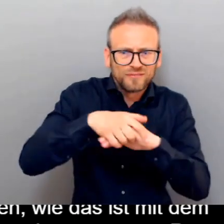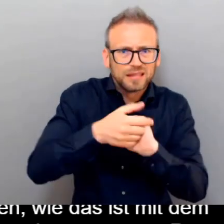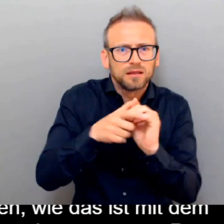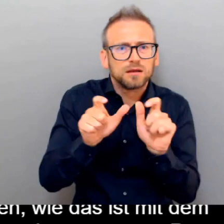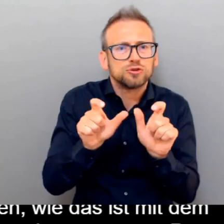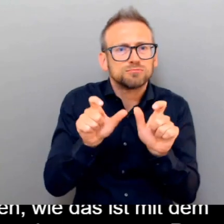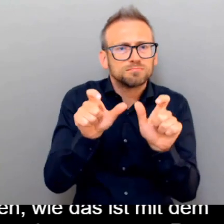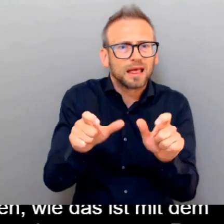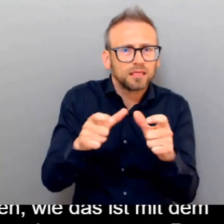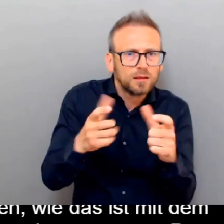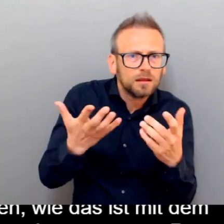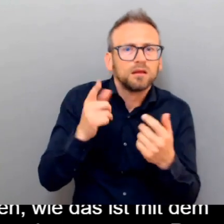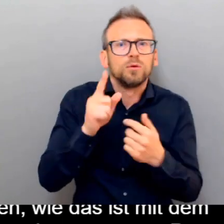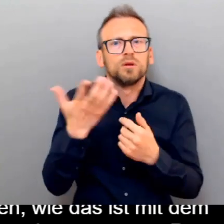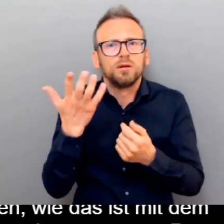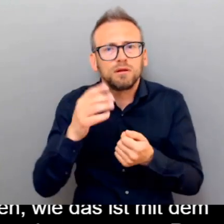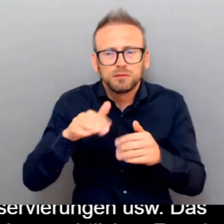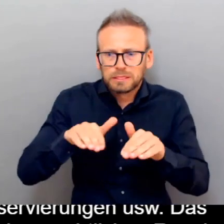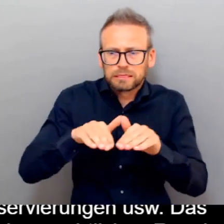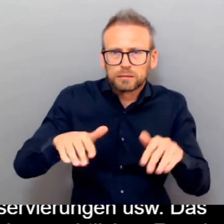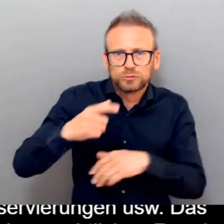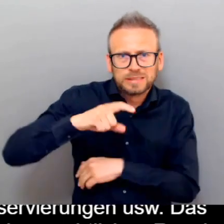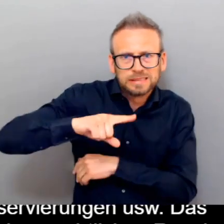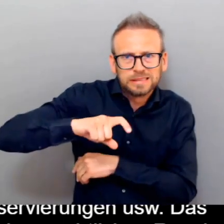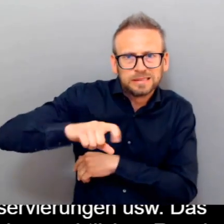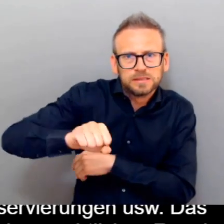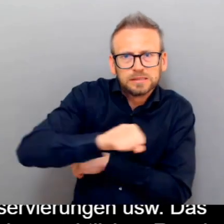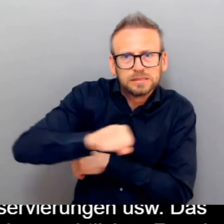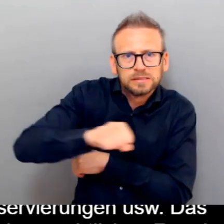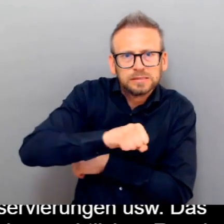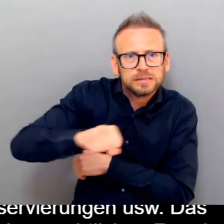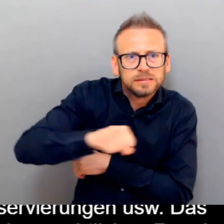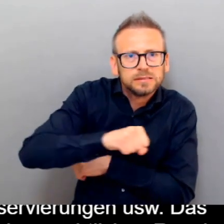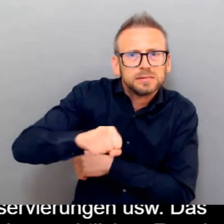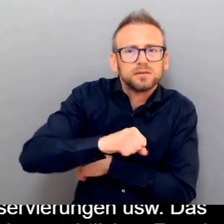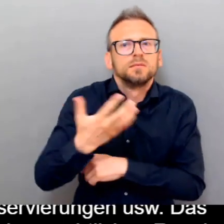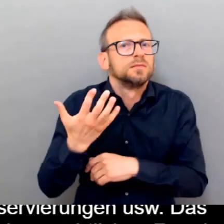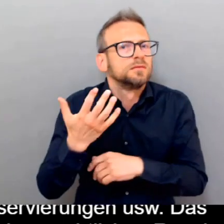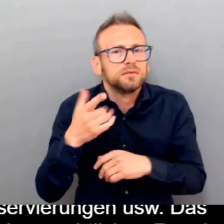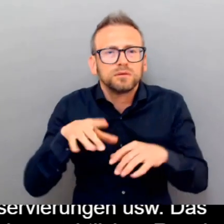Gastronomie verantwortungsvoll gemeinsam zu gestalten.